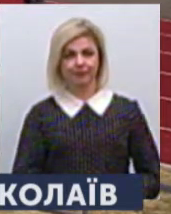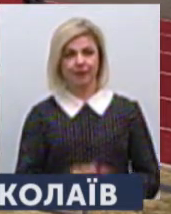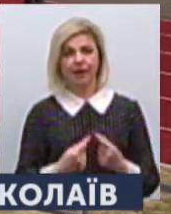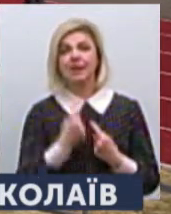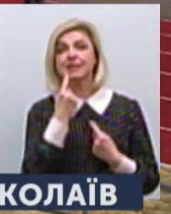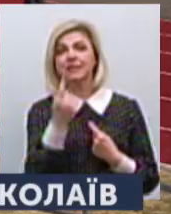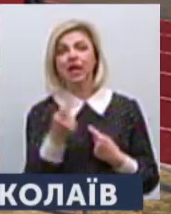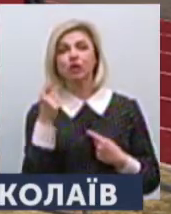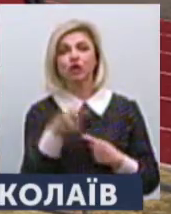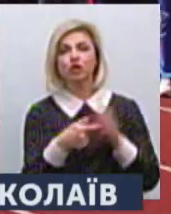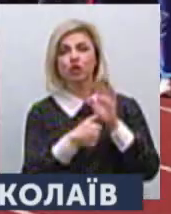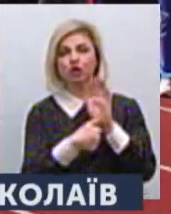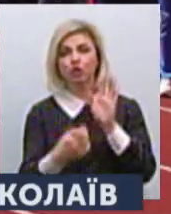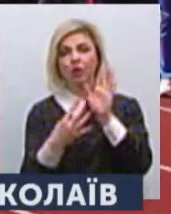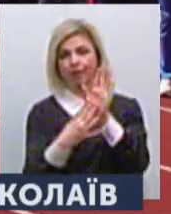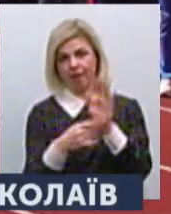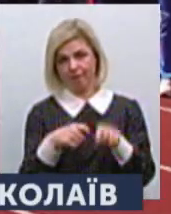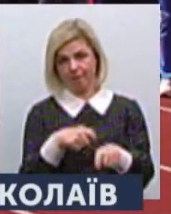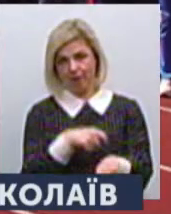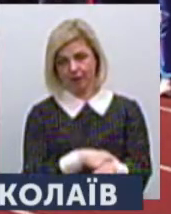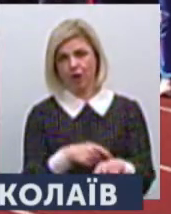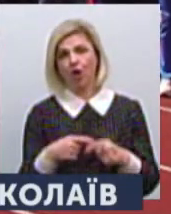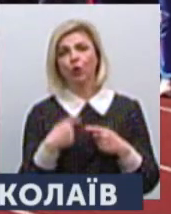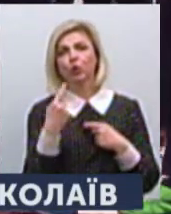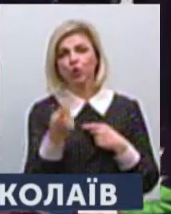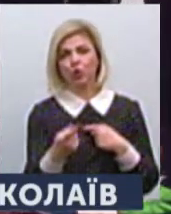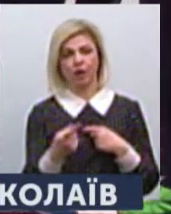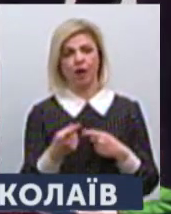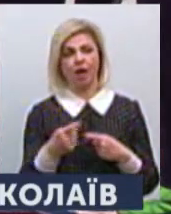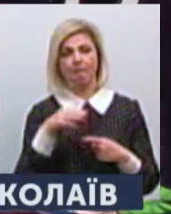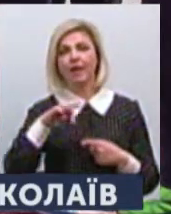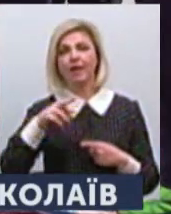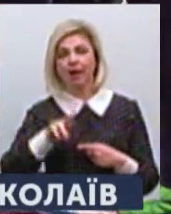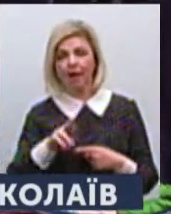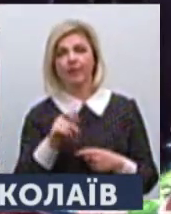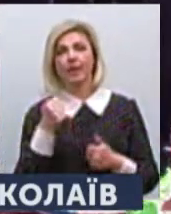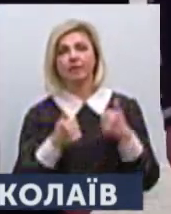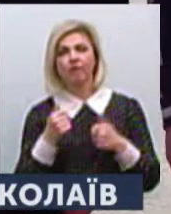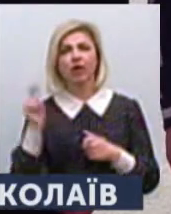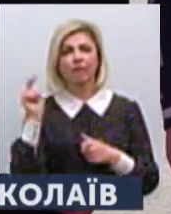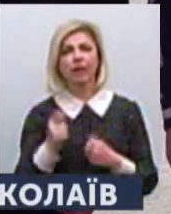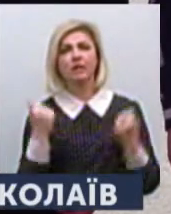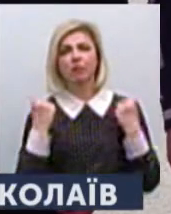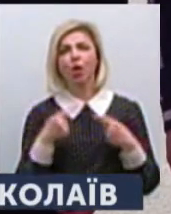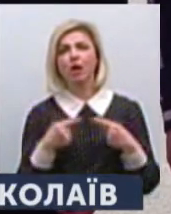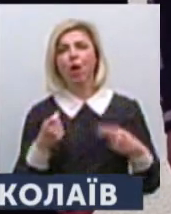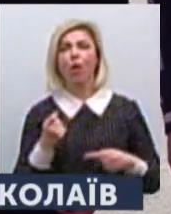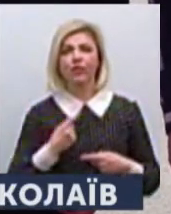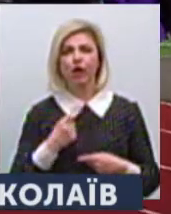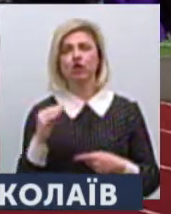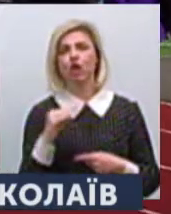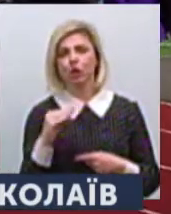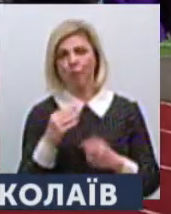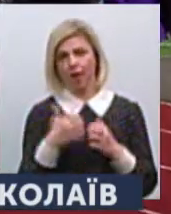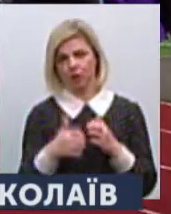Дистанція – 1609 метрів, довжина сухопутної милі. На змагання прибули спортсмени різного віку – з Одеси, Житомира,